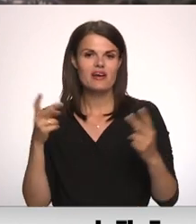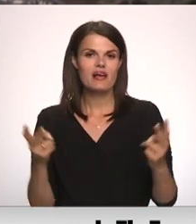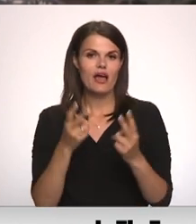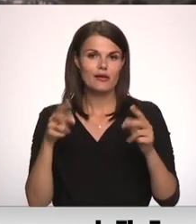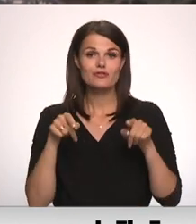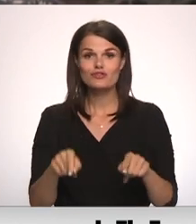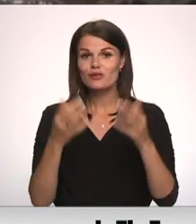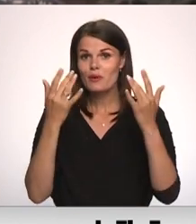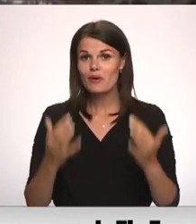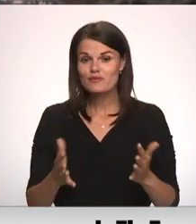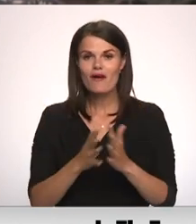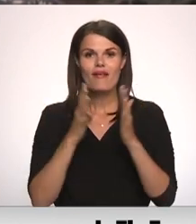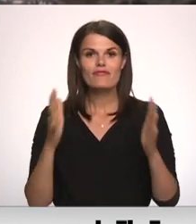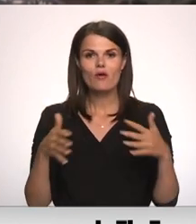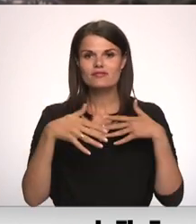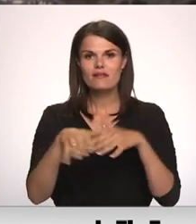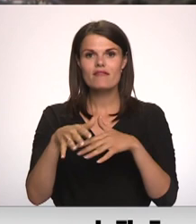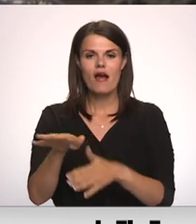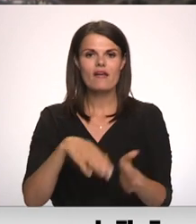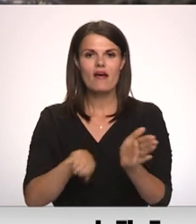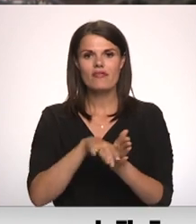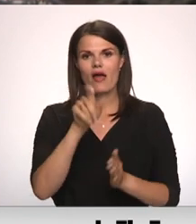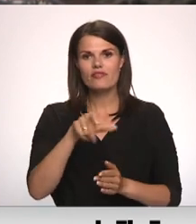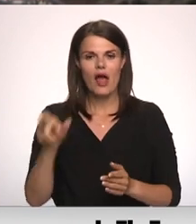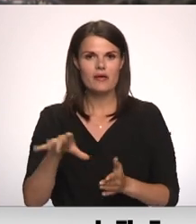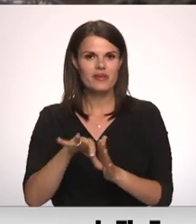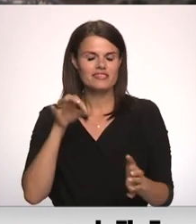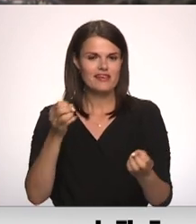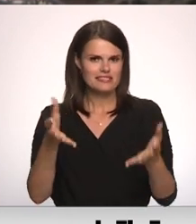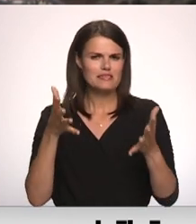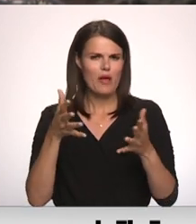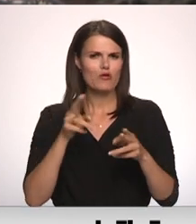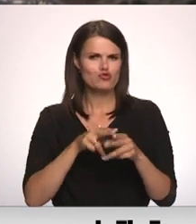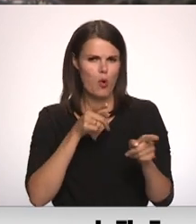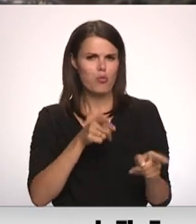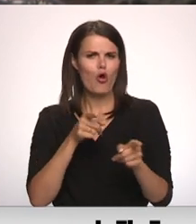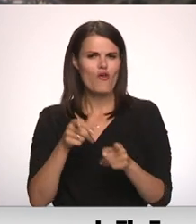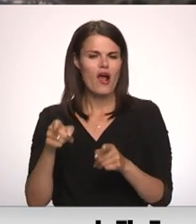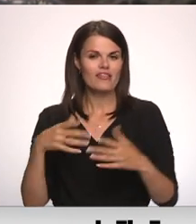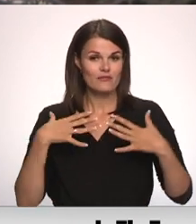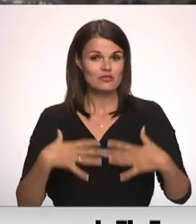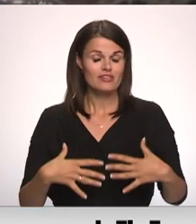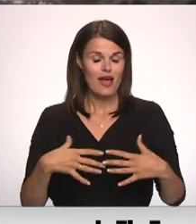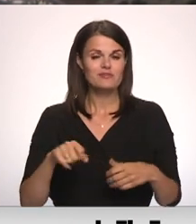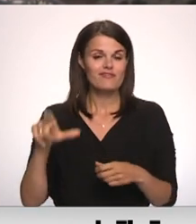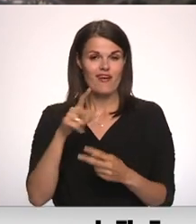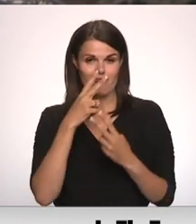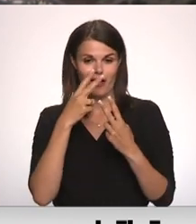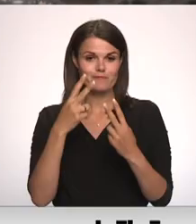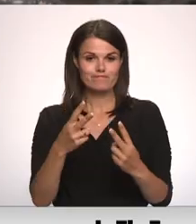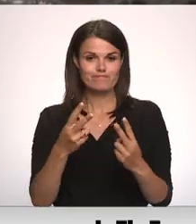šādos pasākumos, daudzi gājiena dalībnieki bija izvēlējušies spilgtus un pat provokatīvus tērpus. Vairāk stāsta Dace